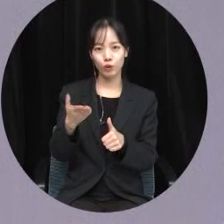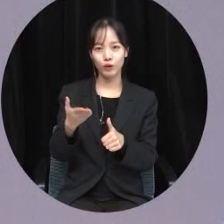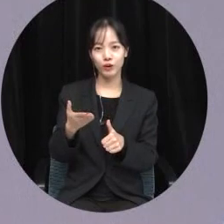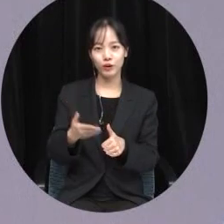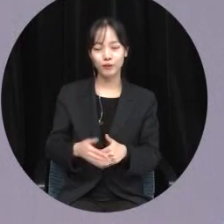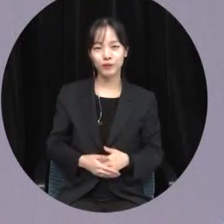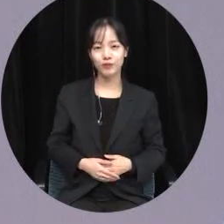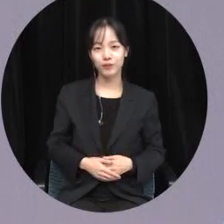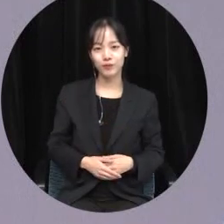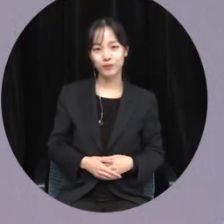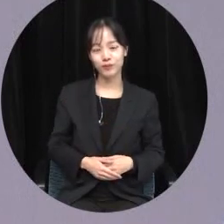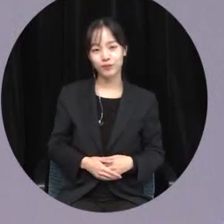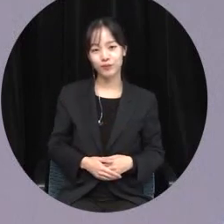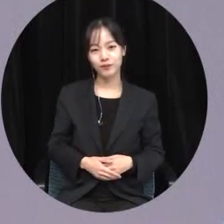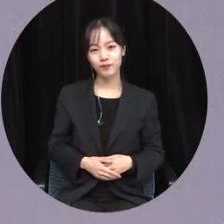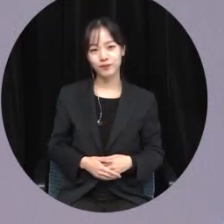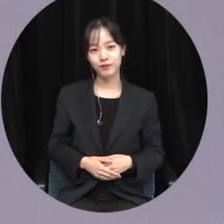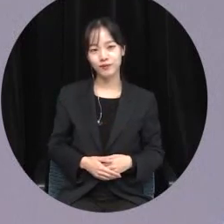걸 보니까